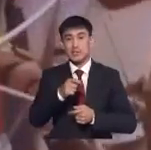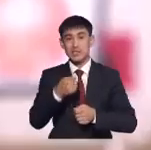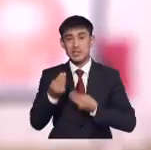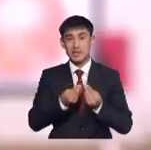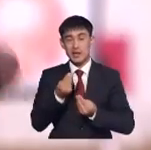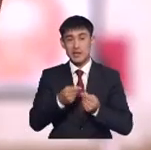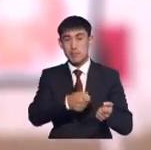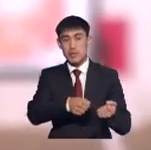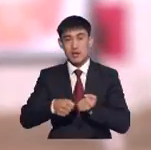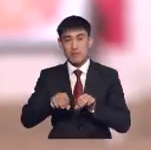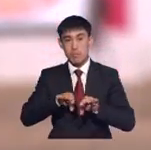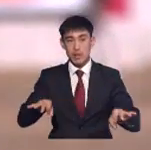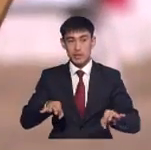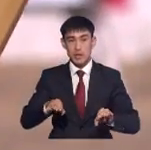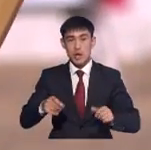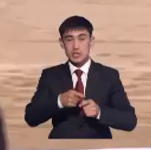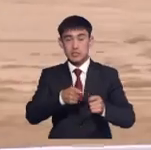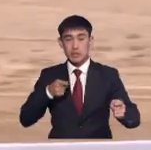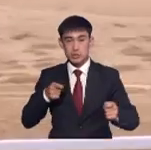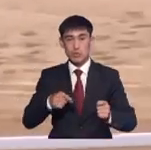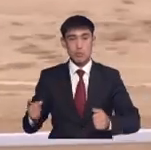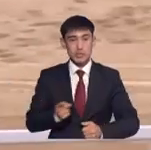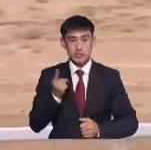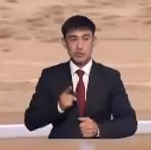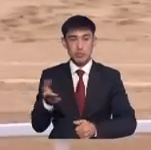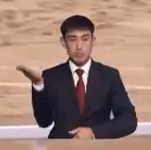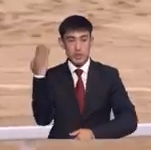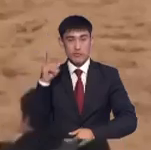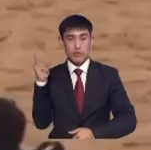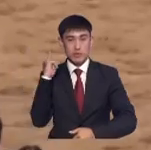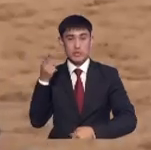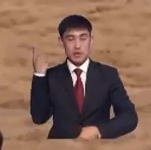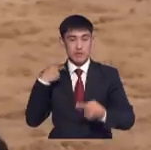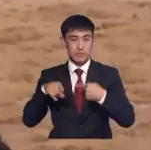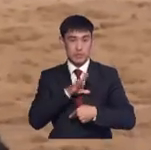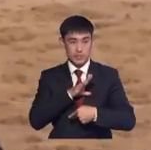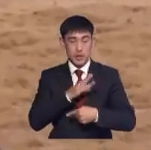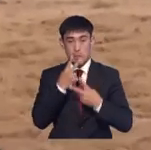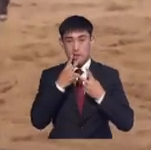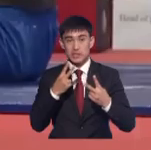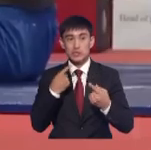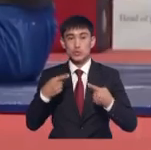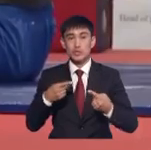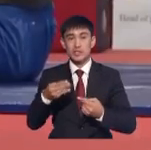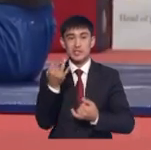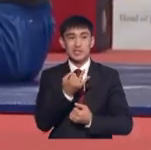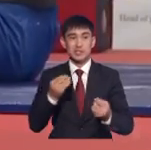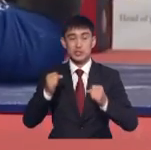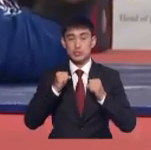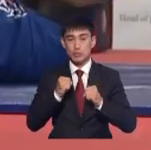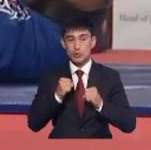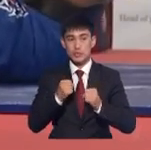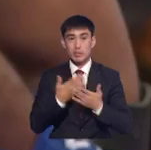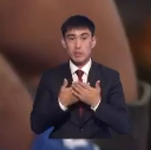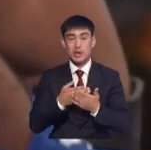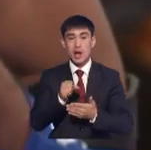перетягивание палки, а также конная стрельба из лука, мастерство, уходящее корнями в глубокую древность. Были представлены и другие интересные виды спорта.